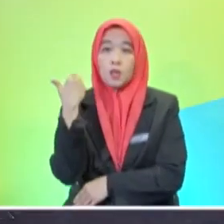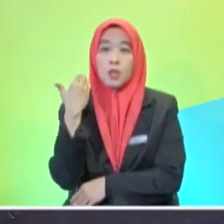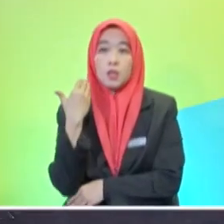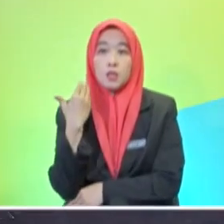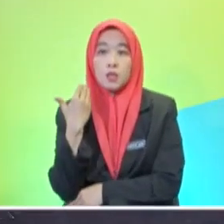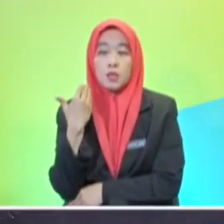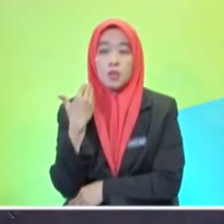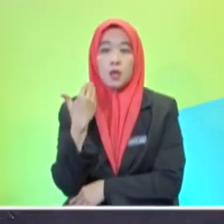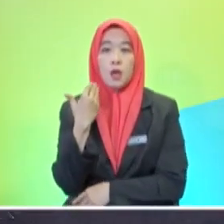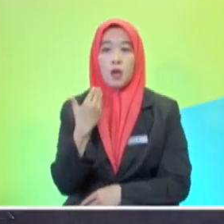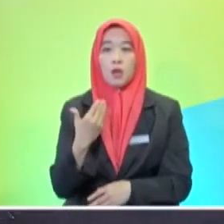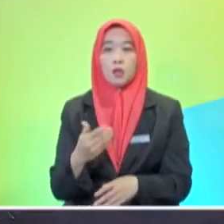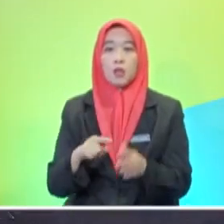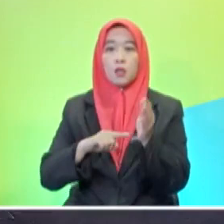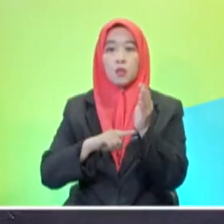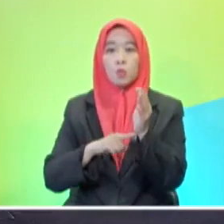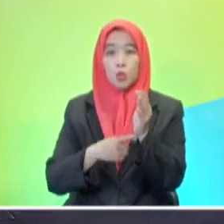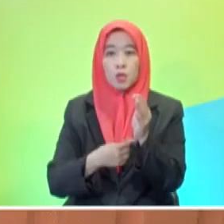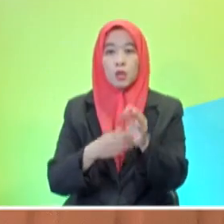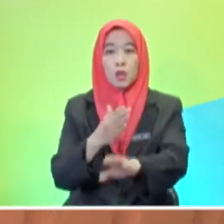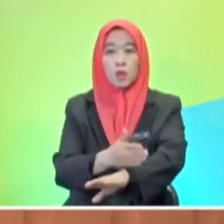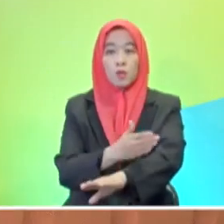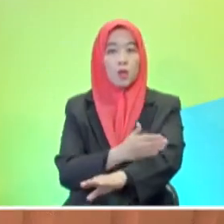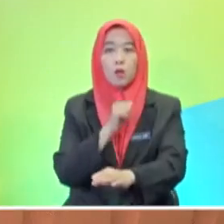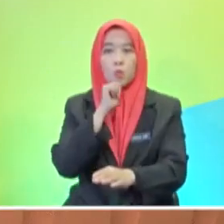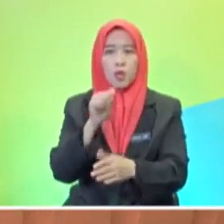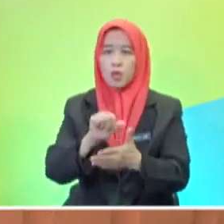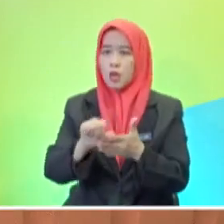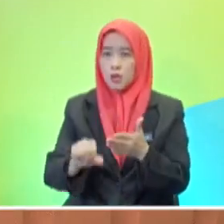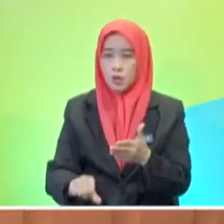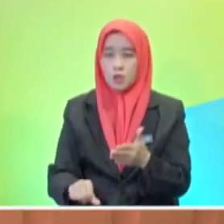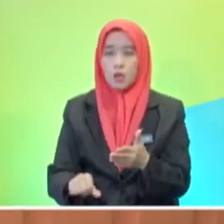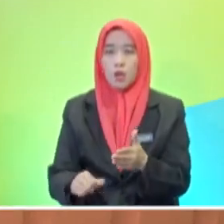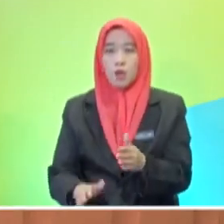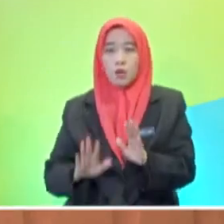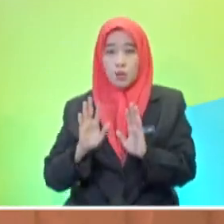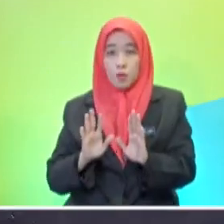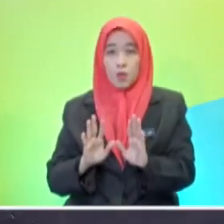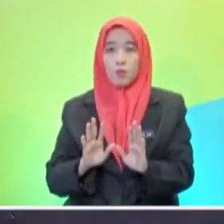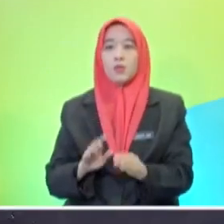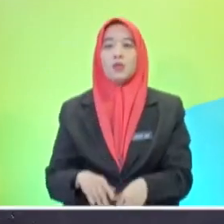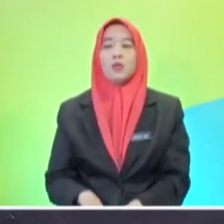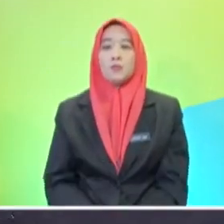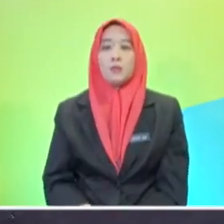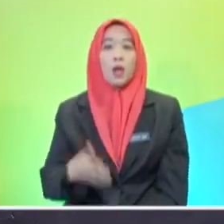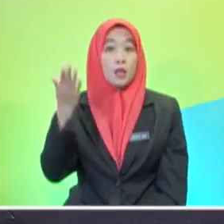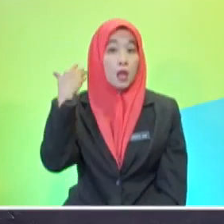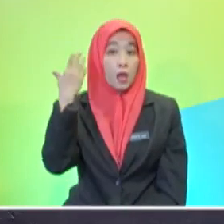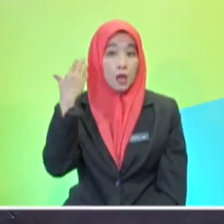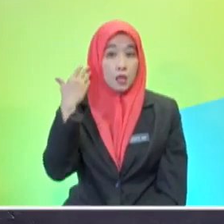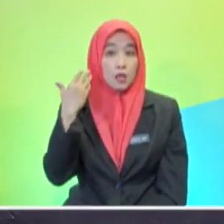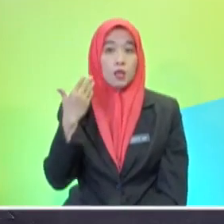peringkat bukan yang akhir lah ya, cikgu. Bukan. Okey, murid-murid, sebab tu cikgu cakap, Syafika, sabar dulu. Okey, sebab ini adalah peringkat